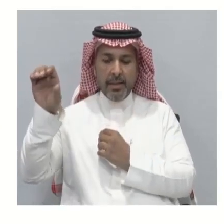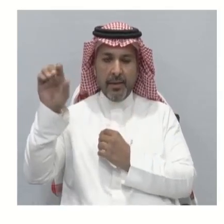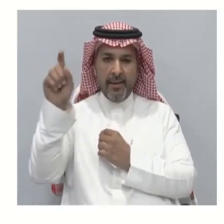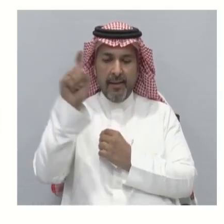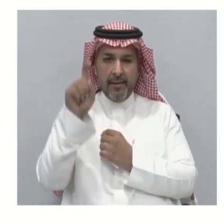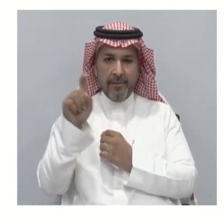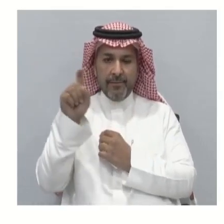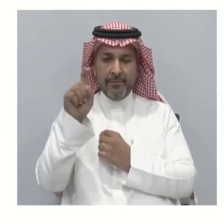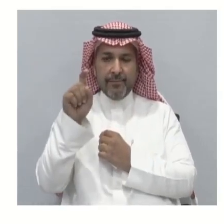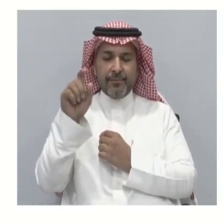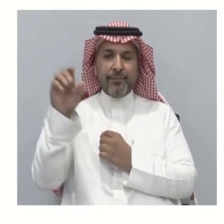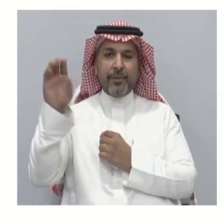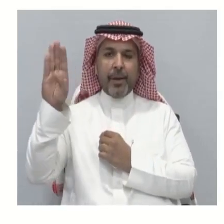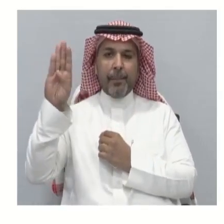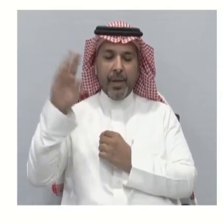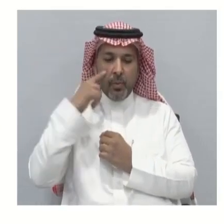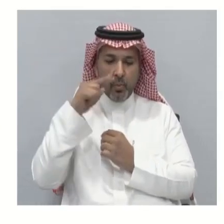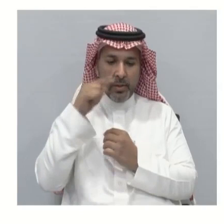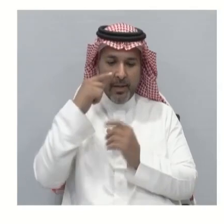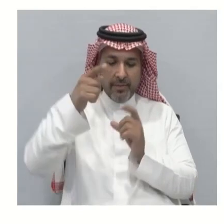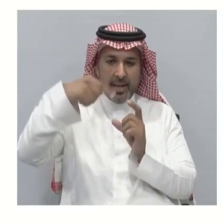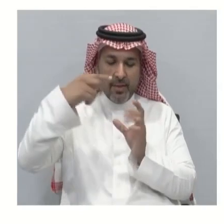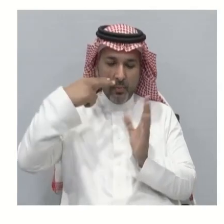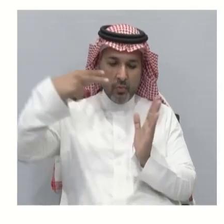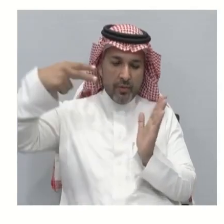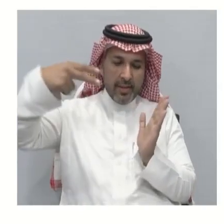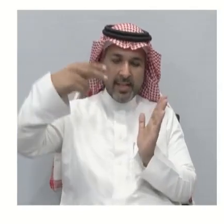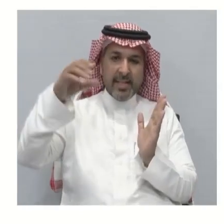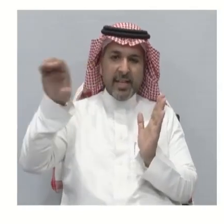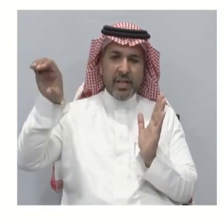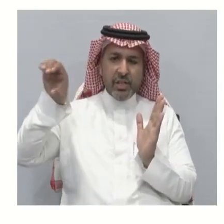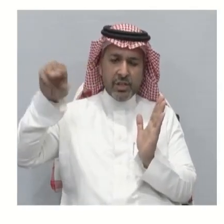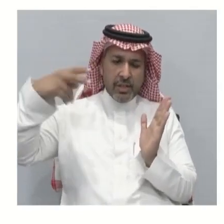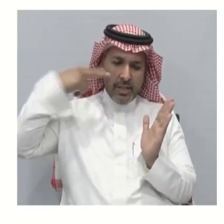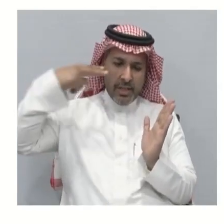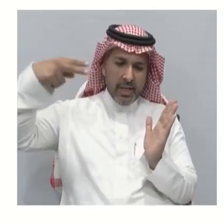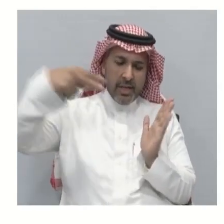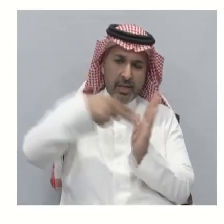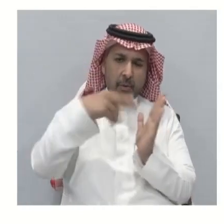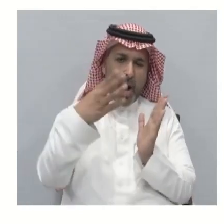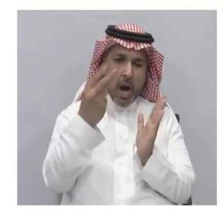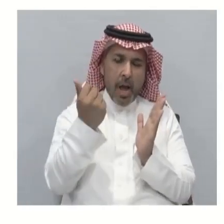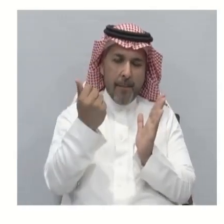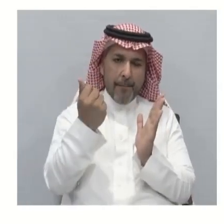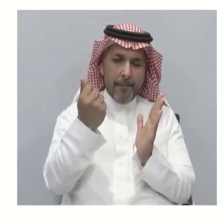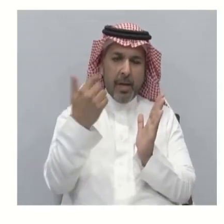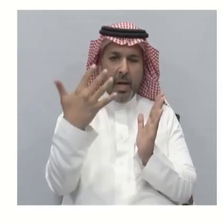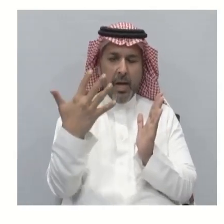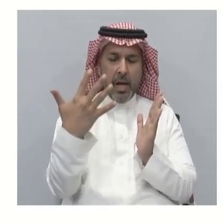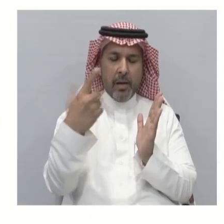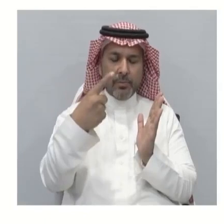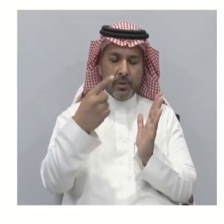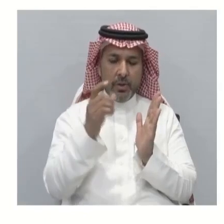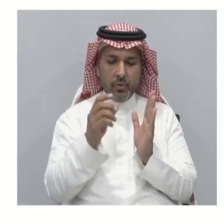اف والزاويه سي اف بي هذه الزاويه سي اف بي طبعا نلاحظ ان الزاويه بي سي اف تقابل